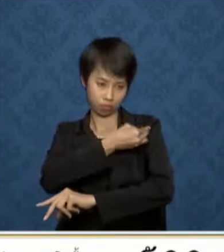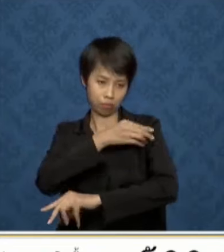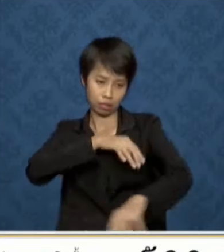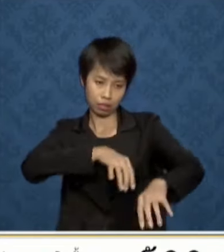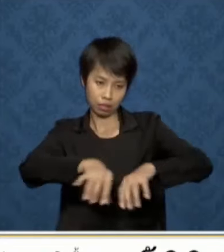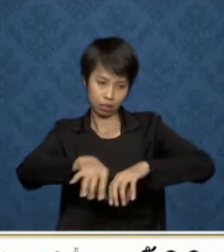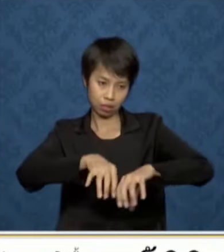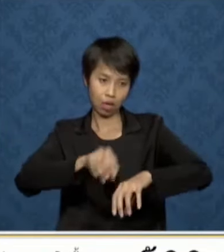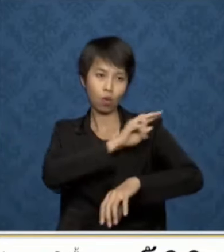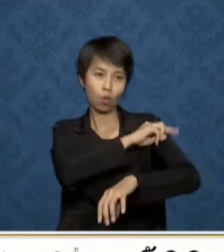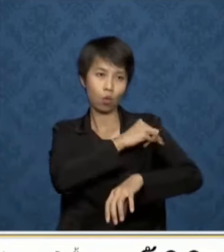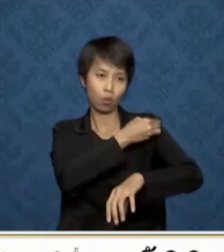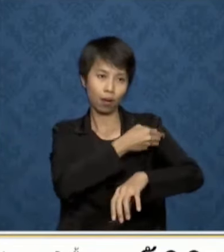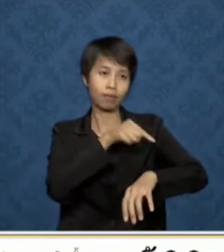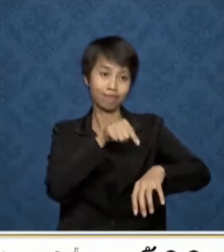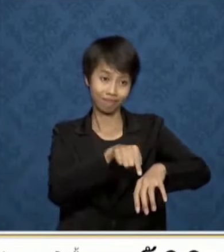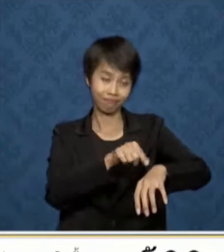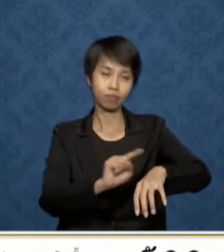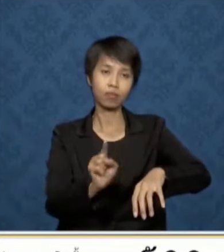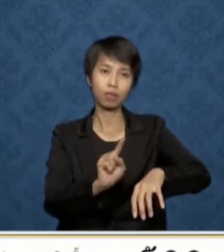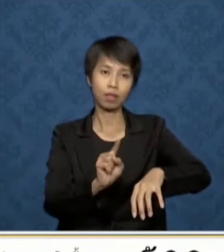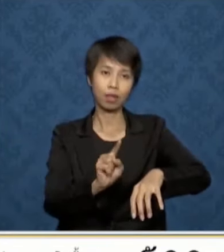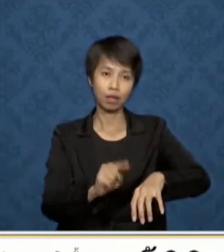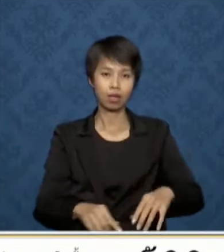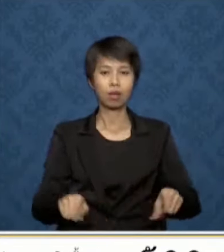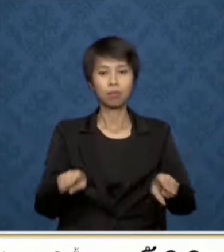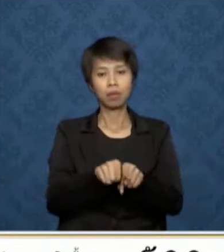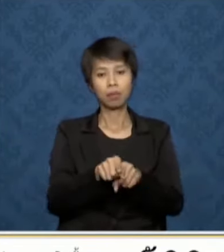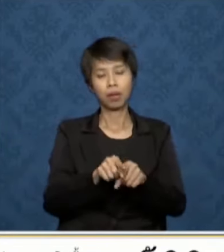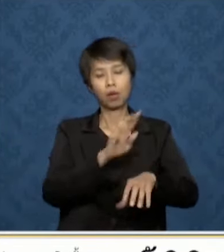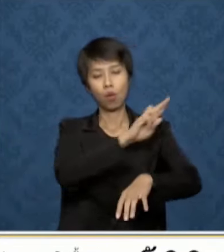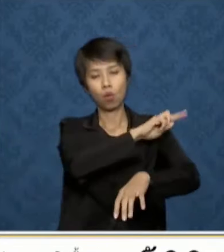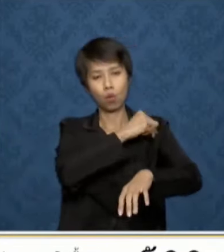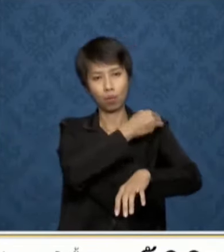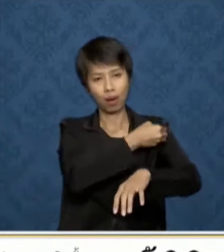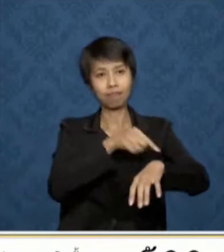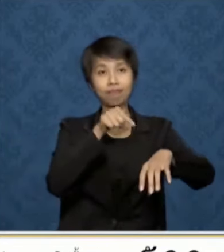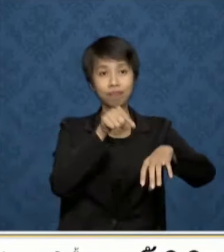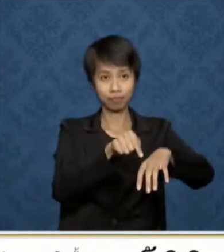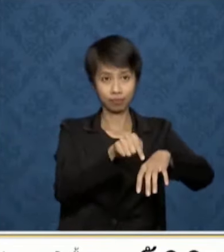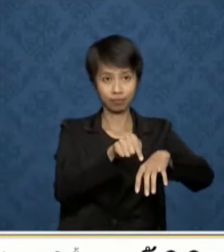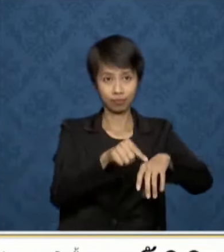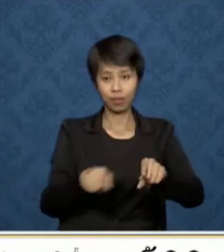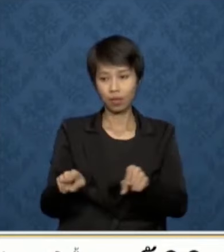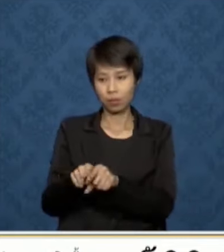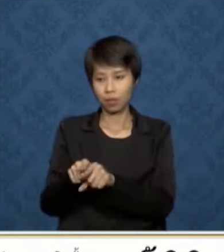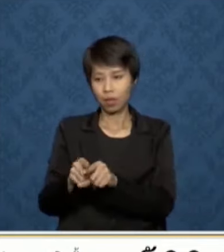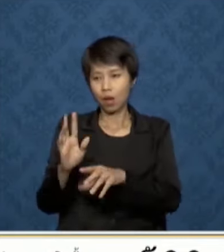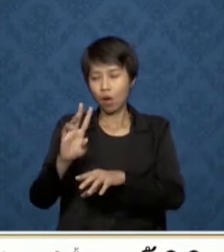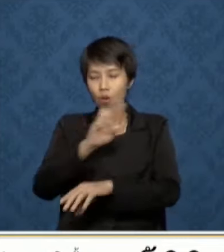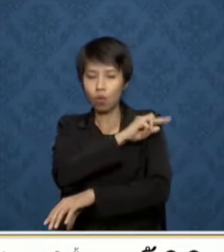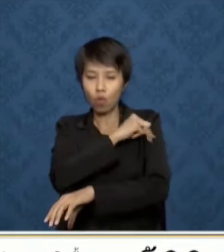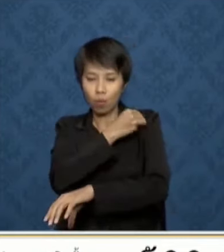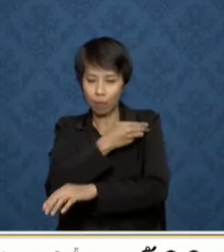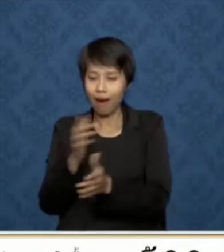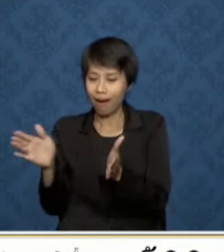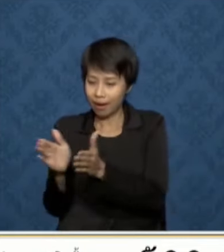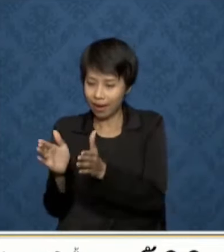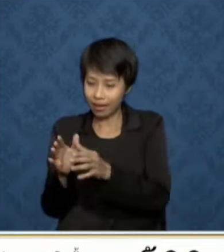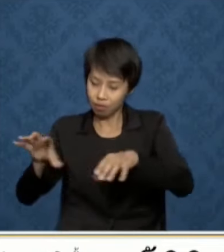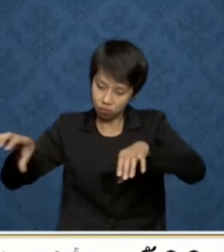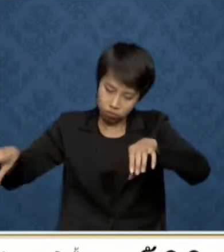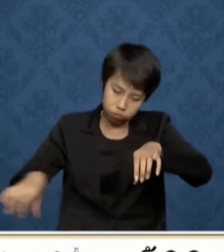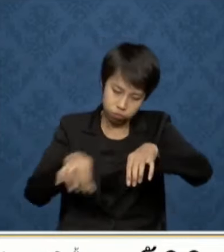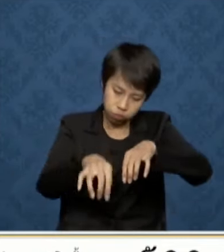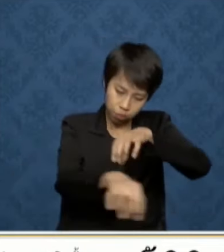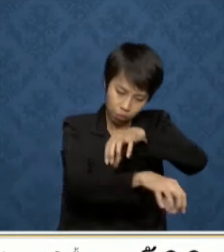เี่ยครัเปโพยาบลระดบ elerier III แ μιαครับเป็โพาบลแม่ข่ายที่รับจากโงพยาบลรชธันอื่น ๆ นะเข้ามาถึง 7 โร